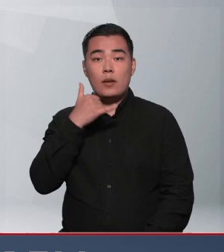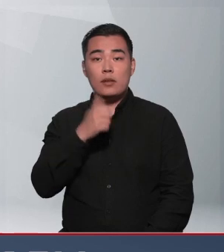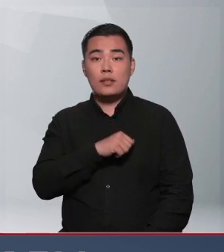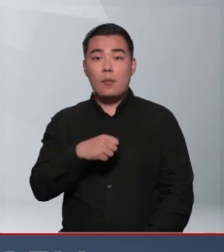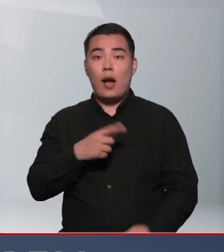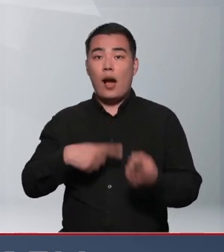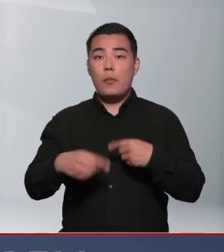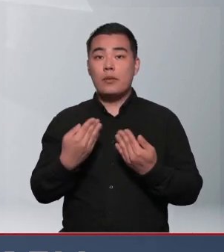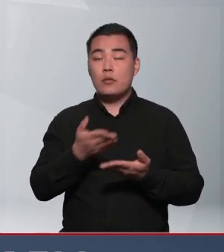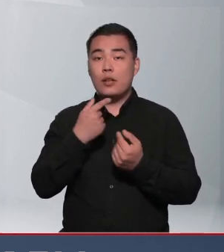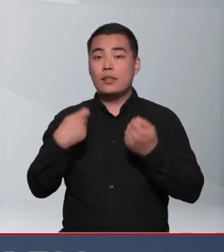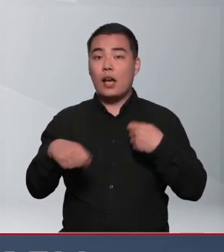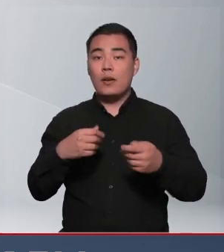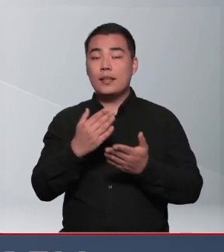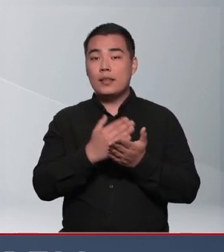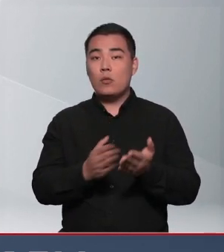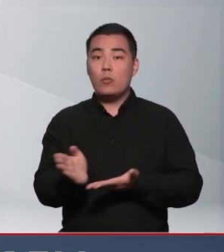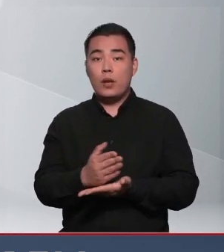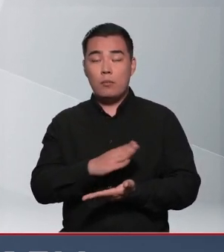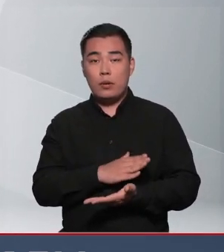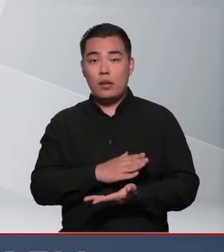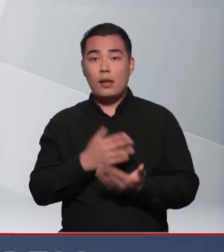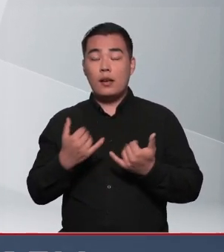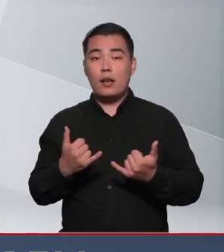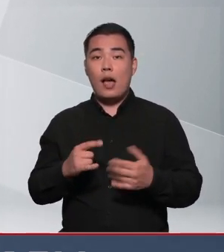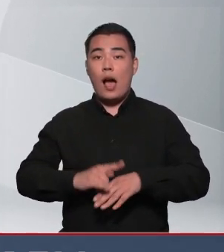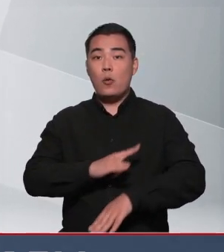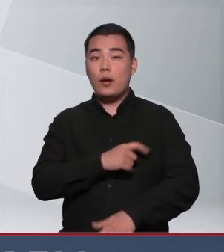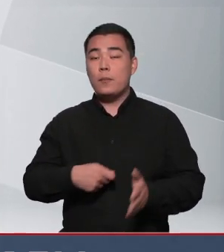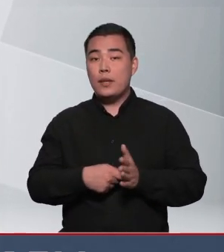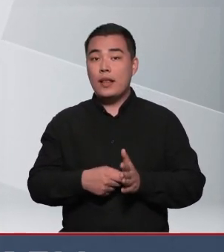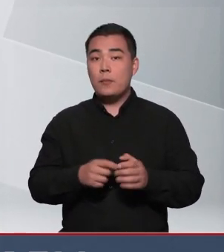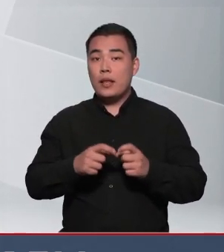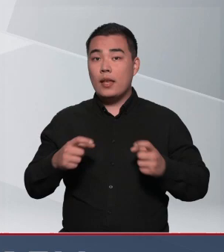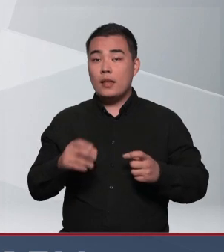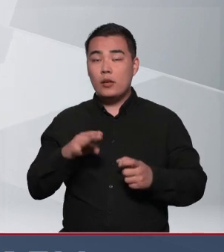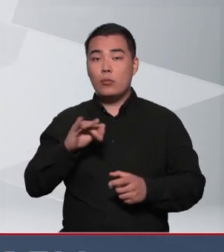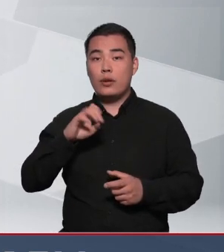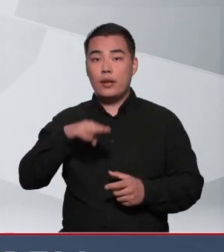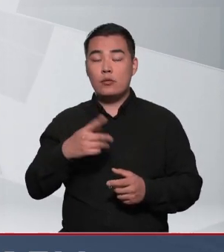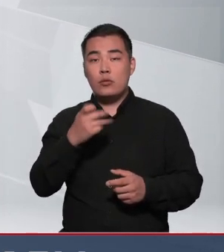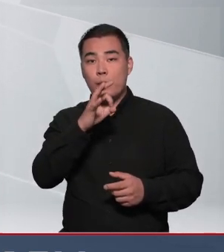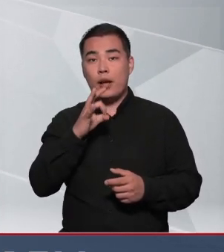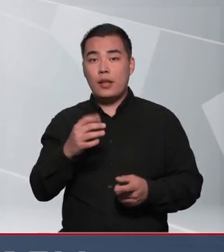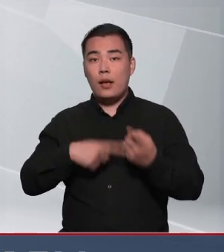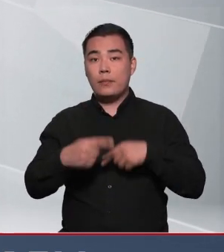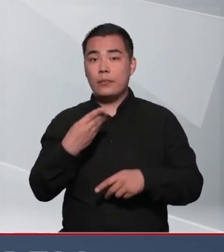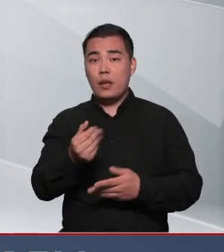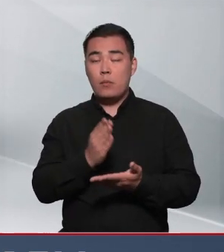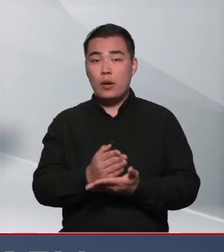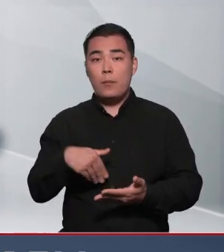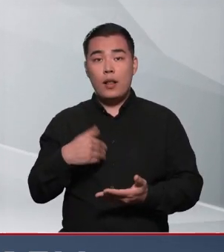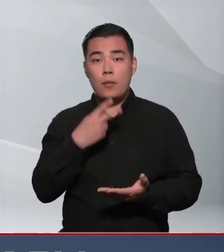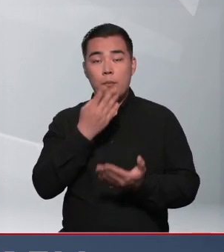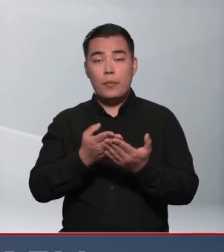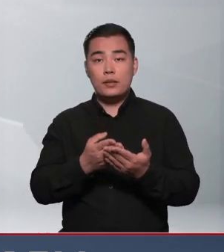кері қайтарылмайтын тауарлар тізімінен сызылды. Бұған қоса енді әуе билеттері мен туристік қызмет ақысы 100% өтеледі. Тұтынушылардың